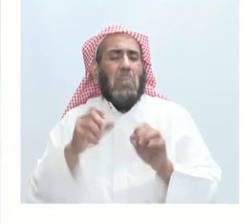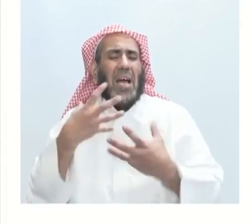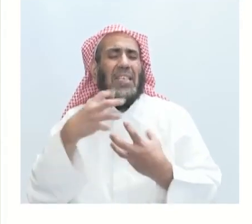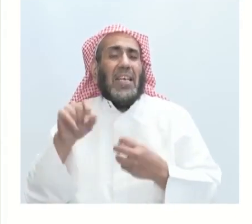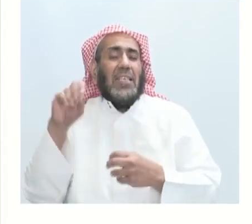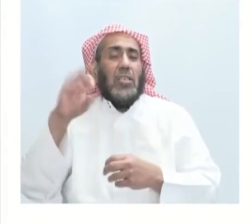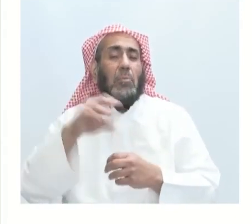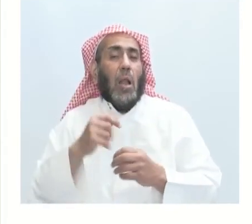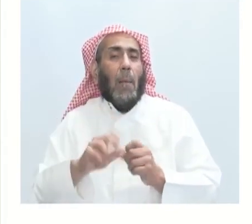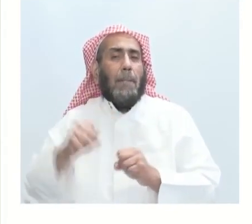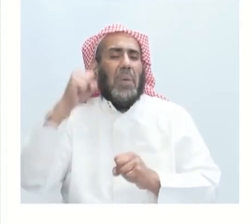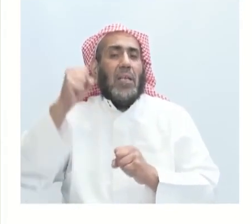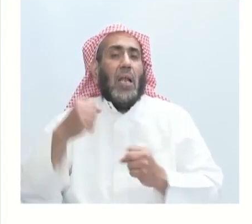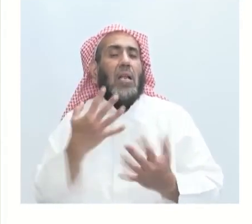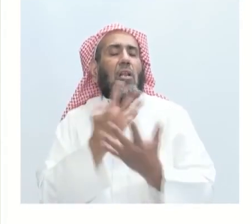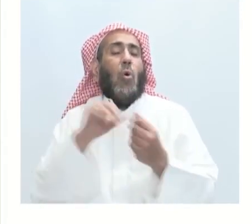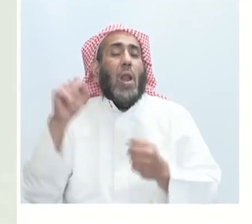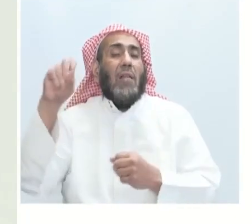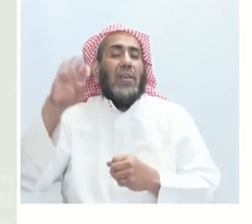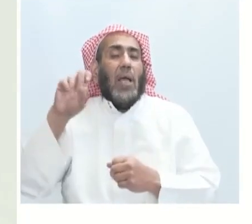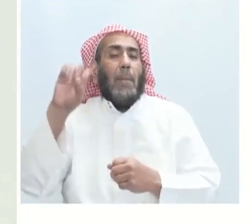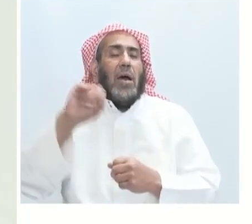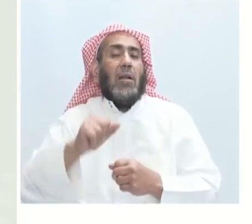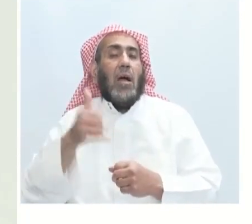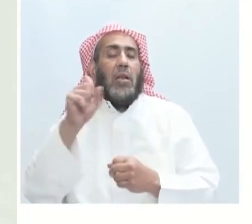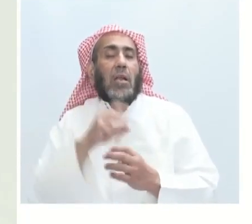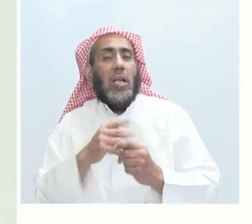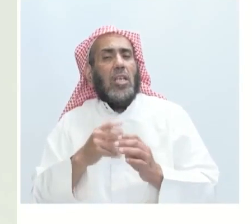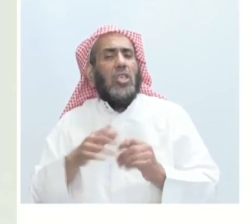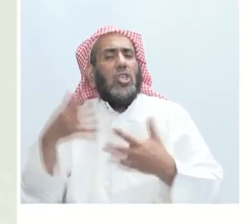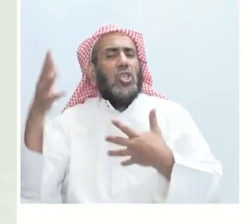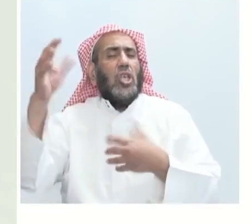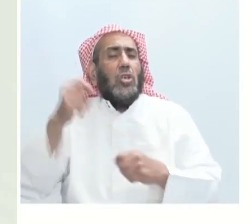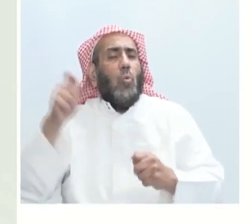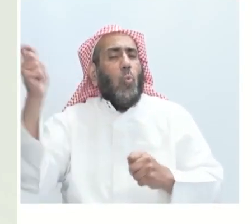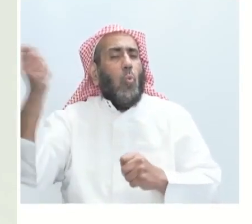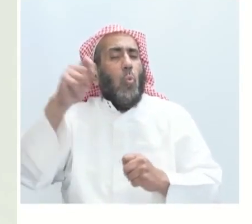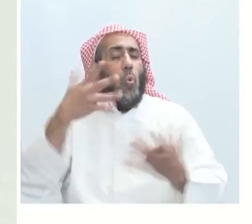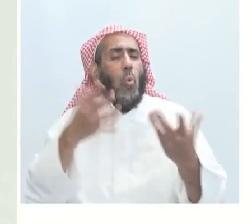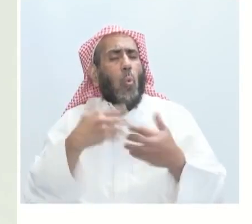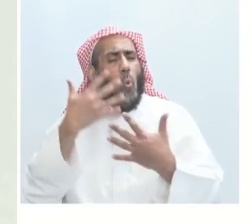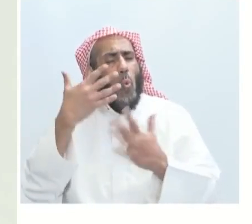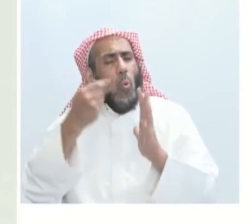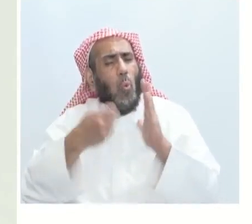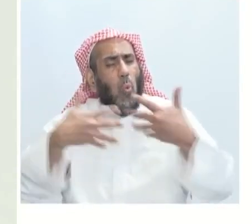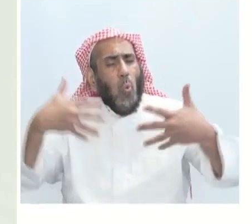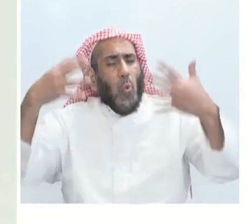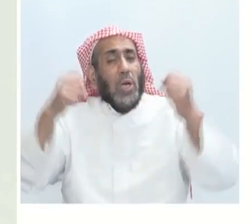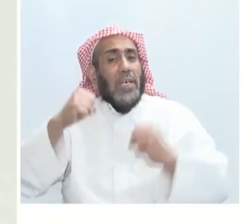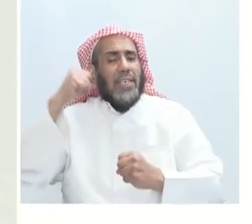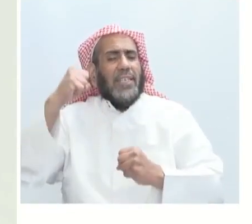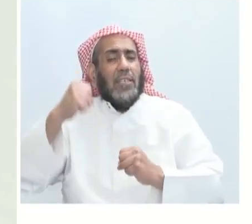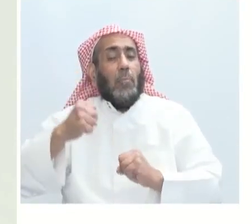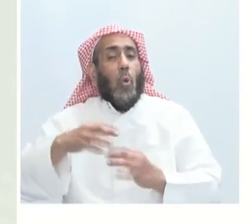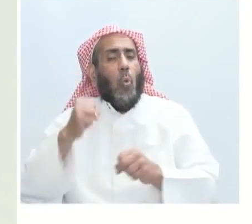وهي البطله الجزائريه والفتى مهران شعر الملحمي قصائد طويله تحكي قصص ابطال